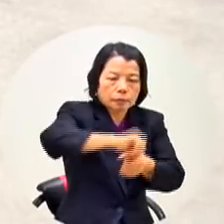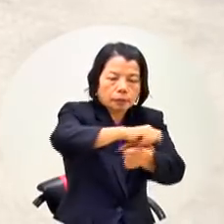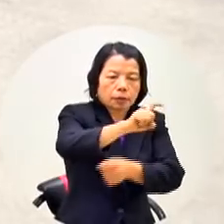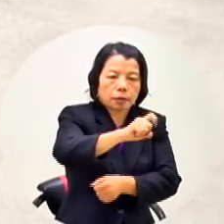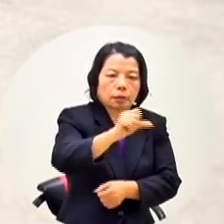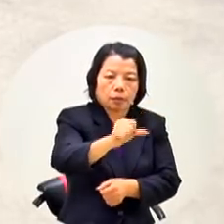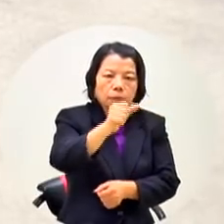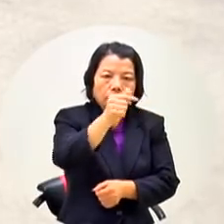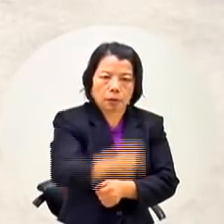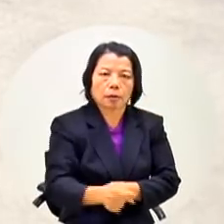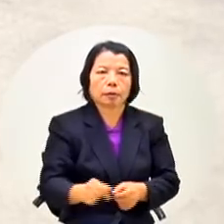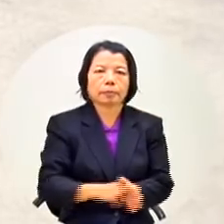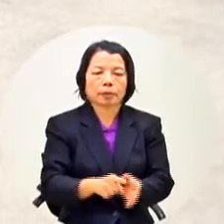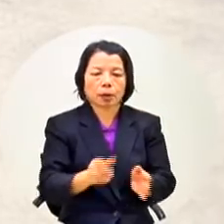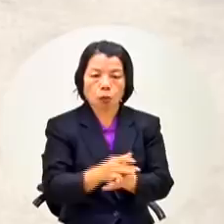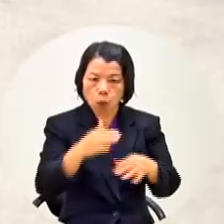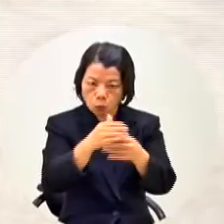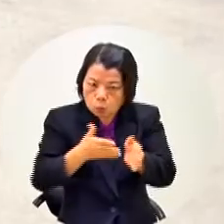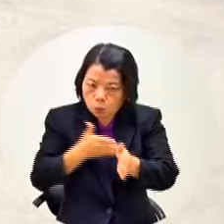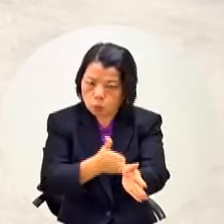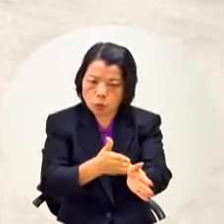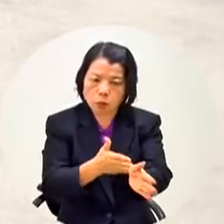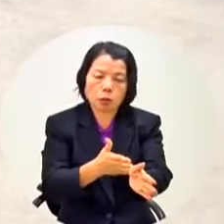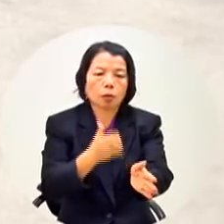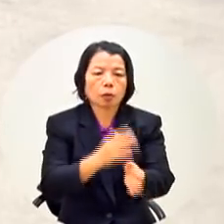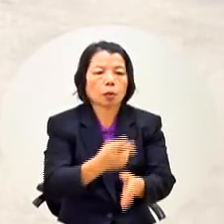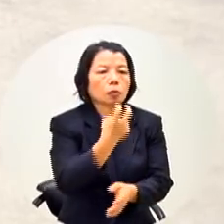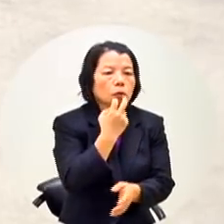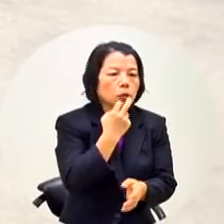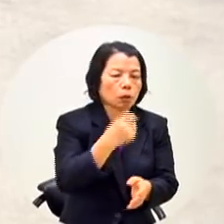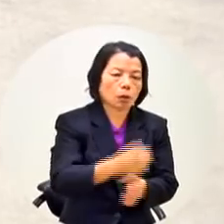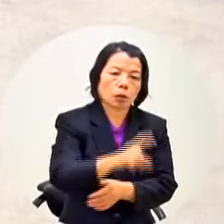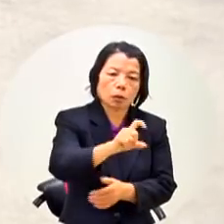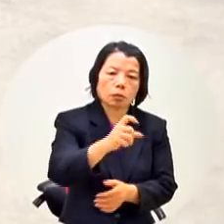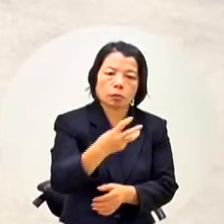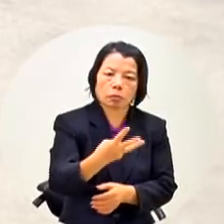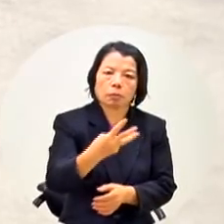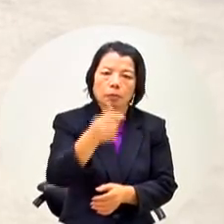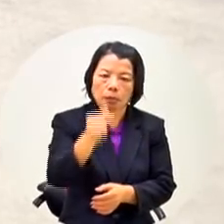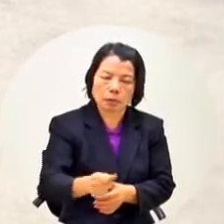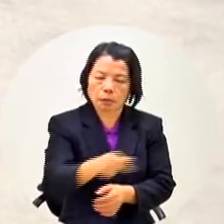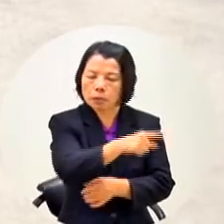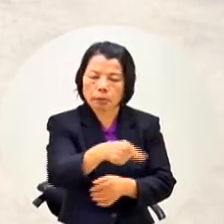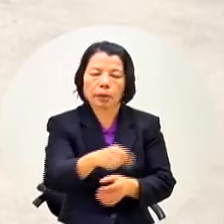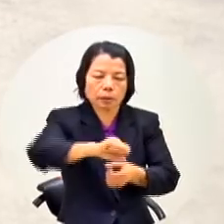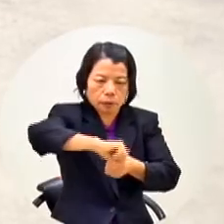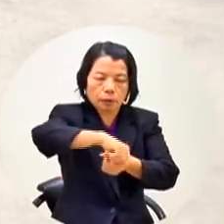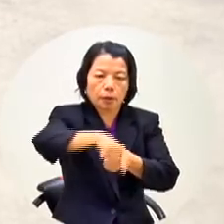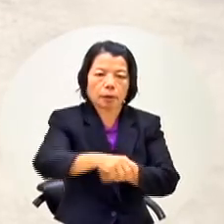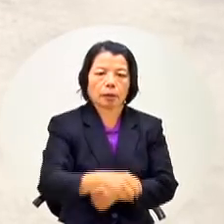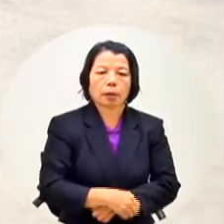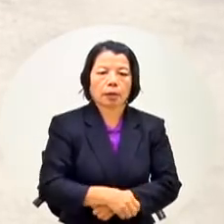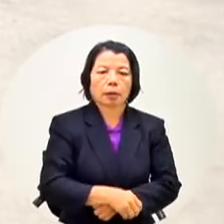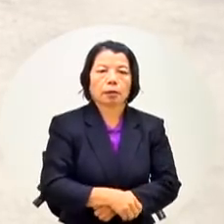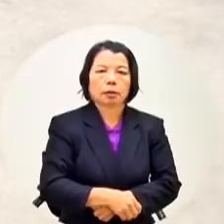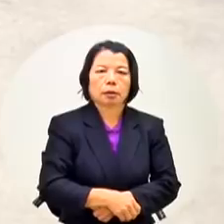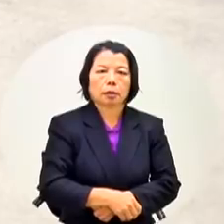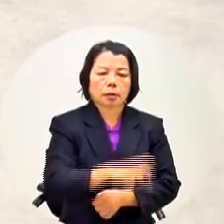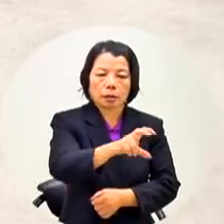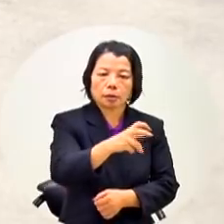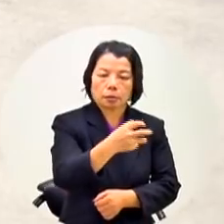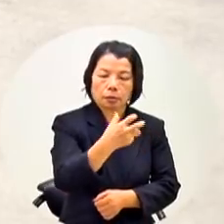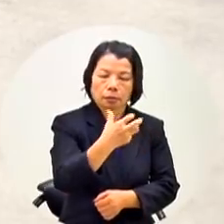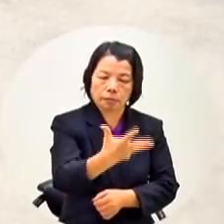央负担就会由63.63亿会增加到78.98亿。那本府的话是从